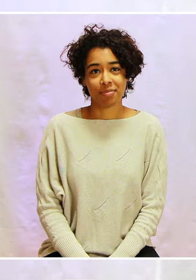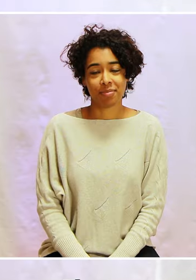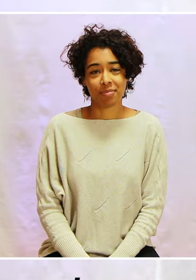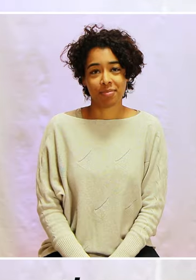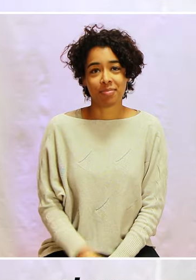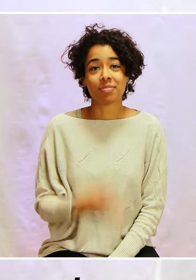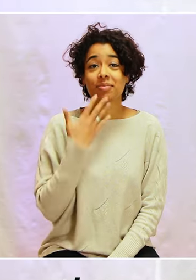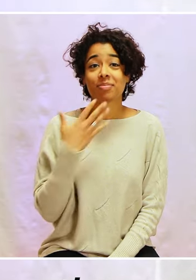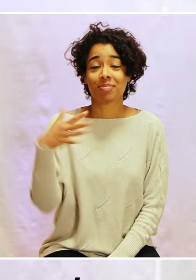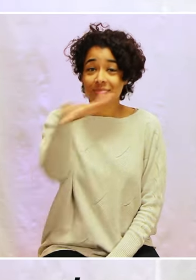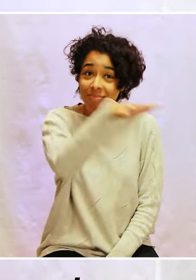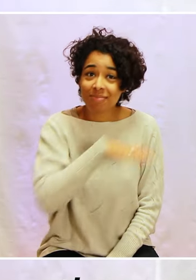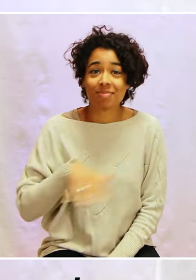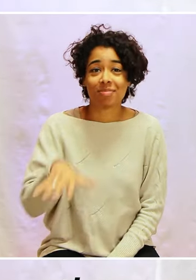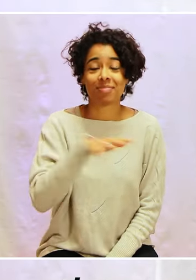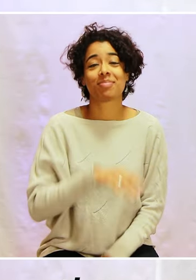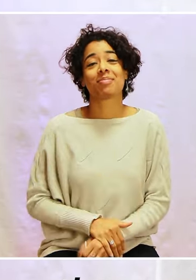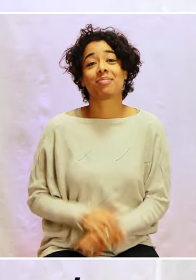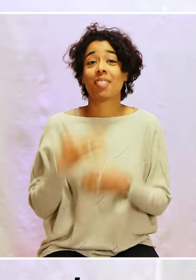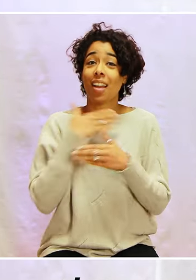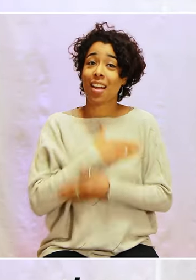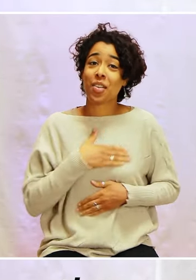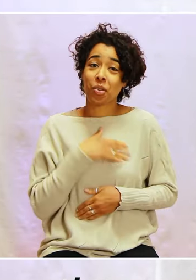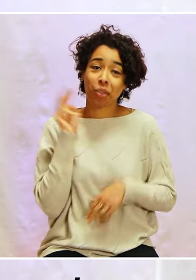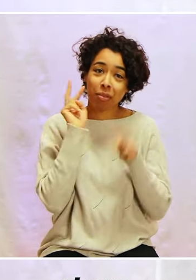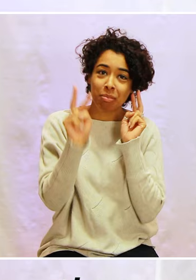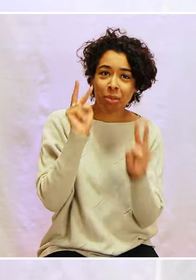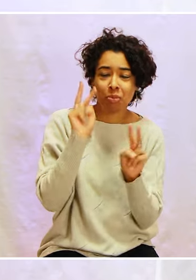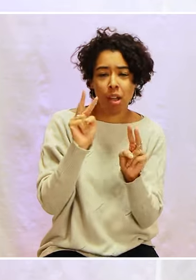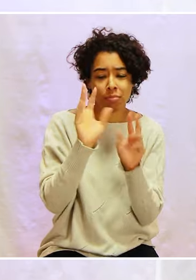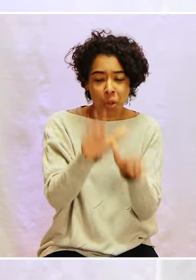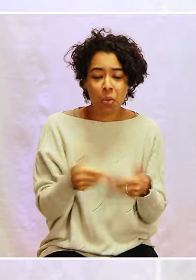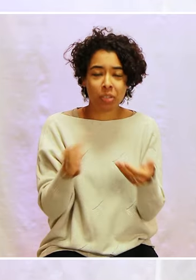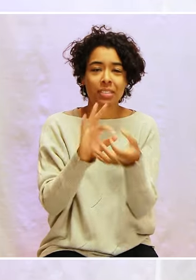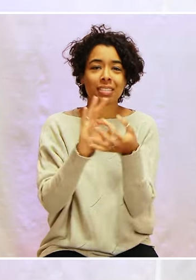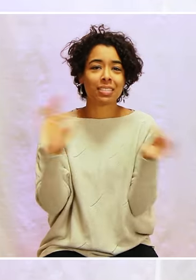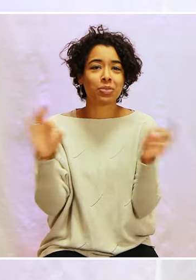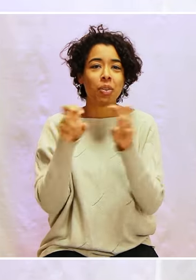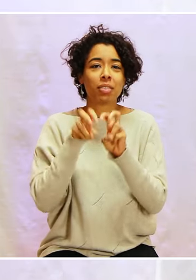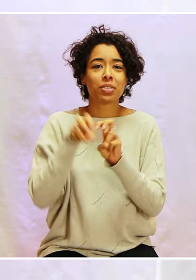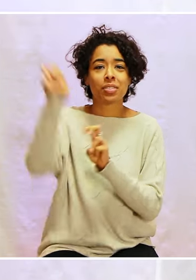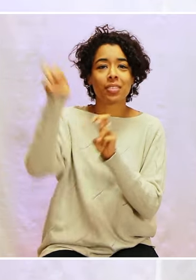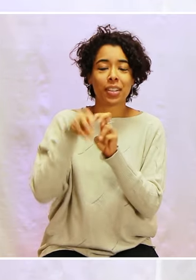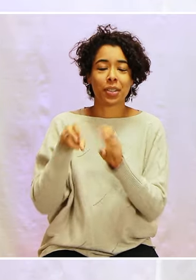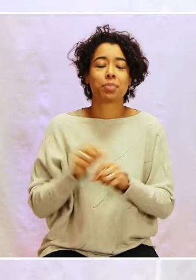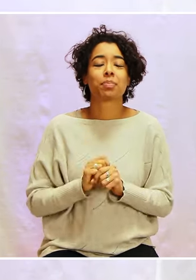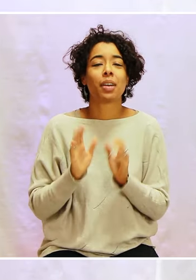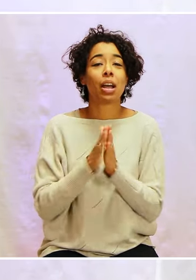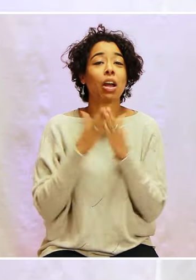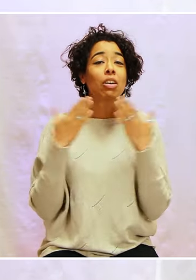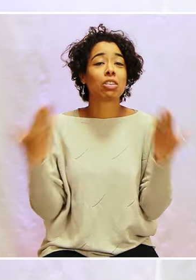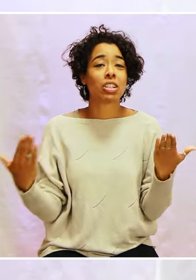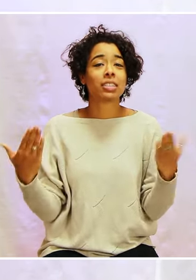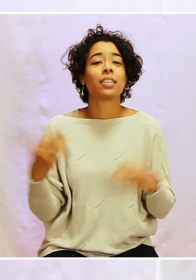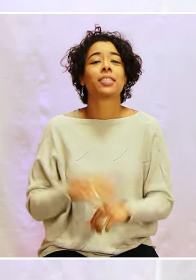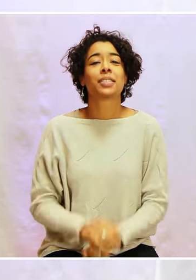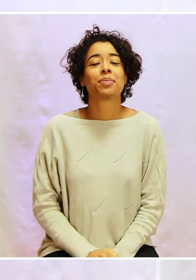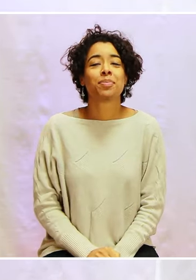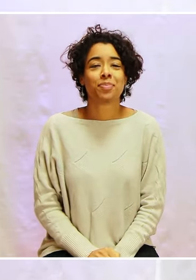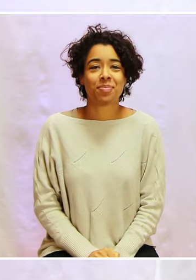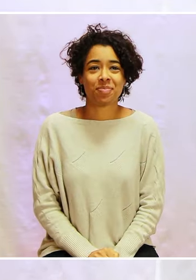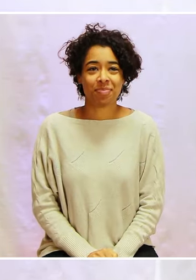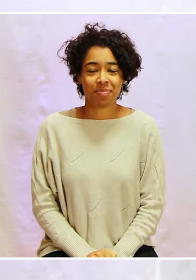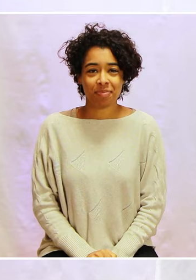bien bonjour à tous et à toutes voilà content de vous retrouver on continue l'histoire de de Jacob Genèse chapitre 29 verset 25